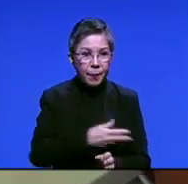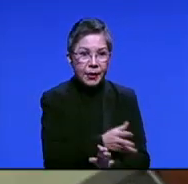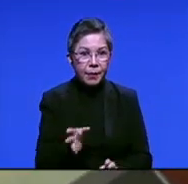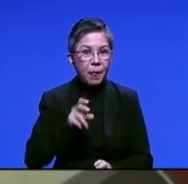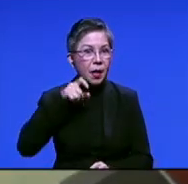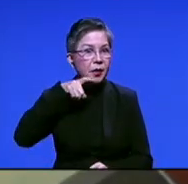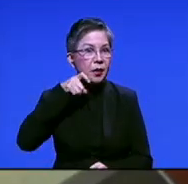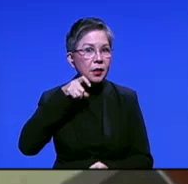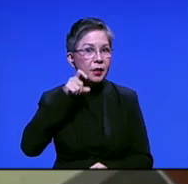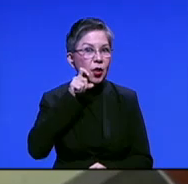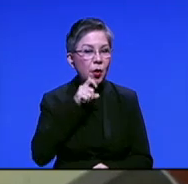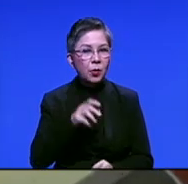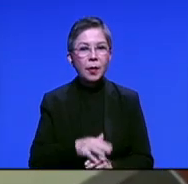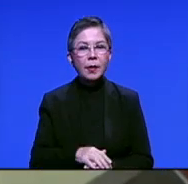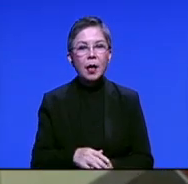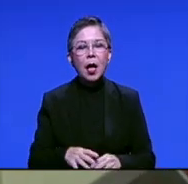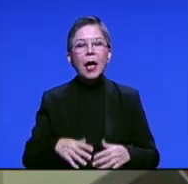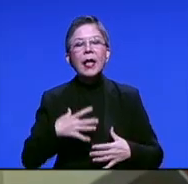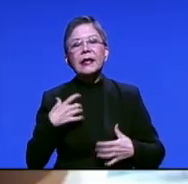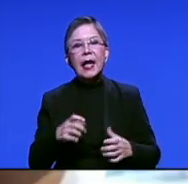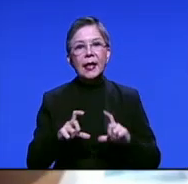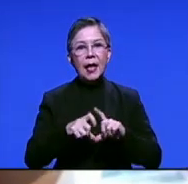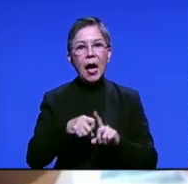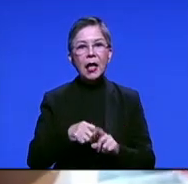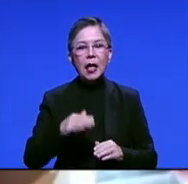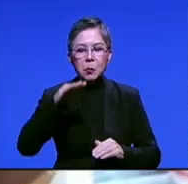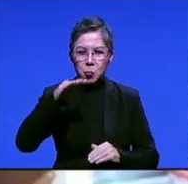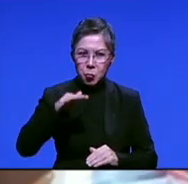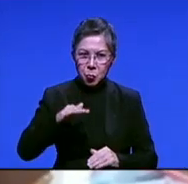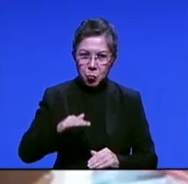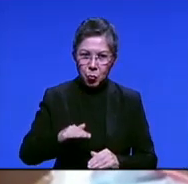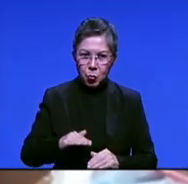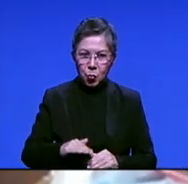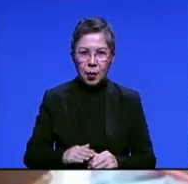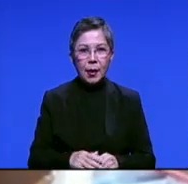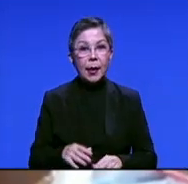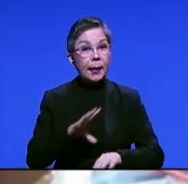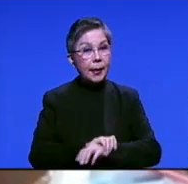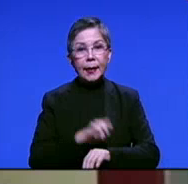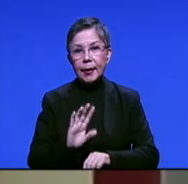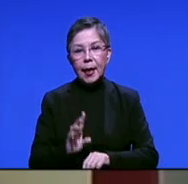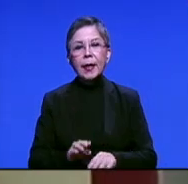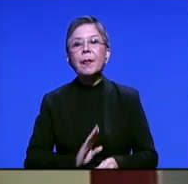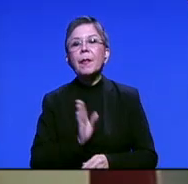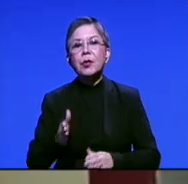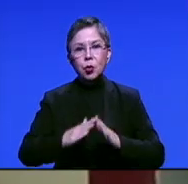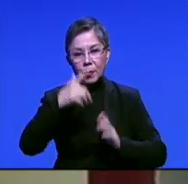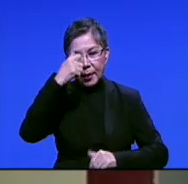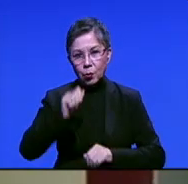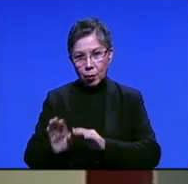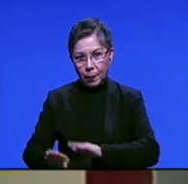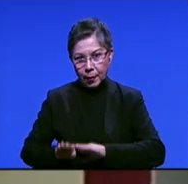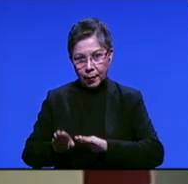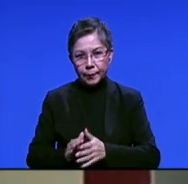dan pelaku diamankan, kondisi kesehatan AK terus memburuk dan ia tidak ditahan tetapi menjalani perawatan medis.